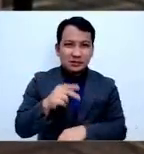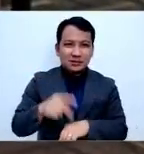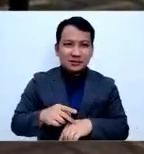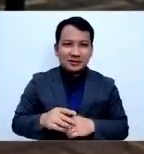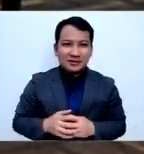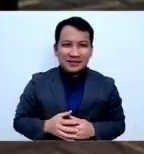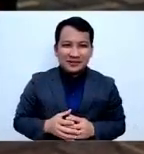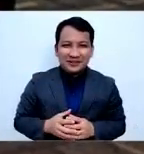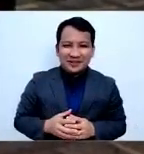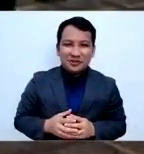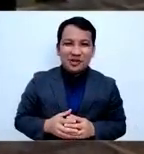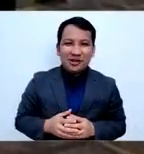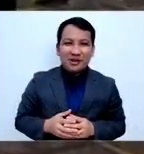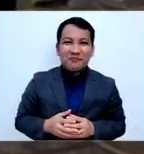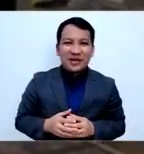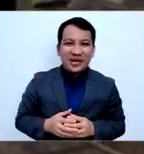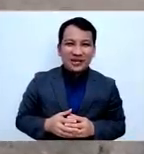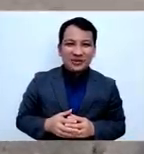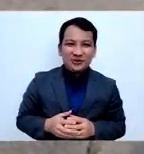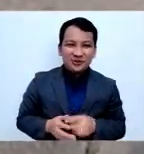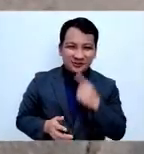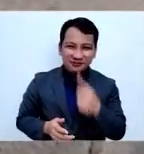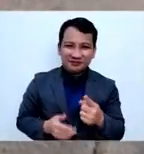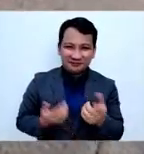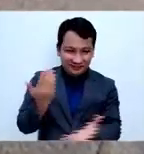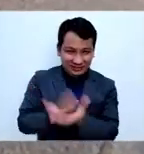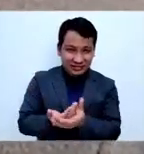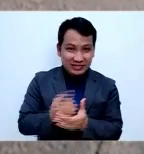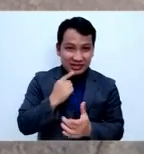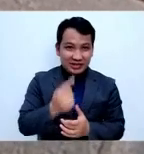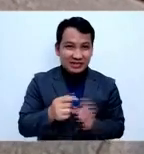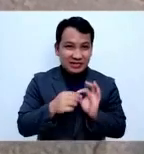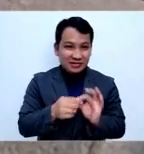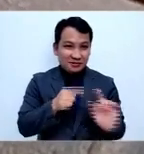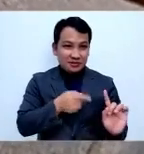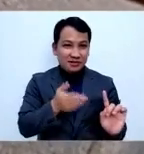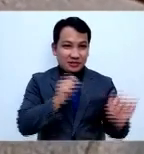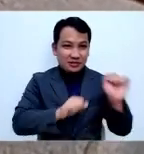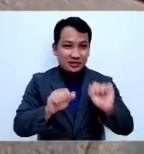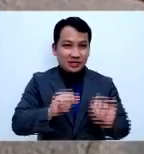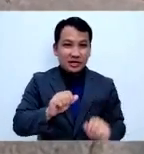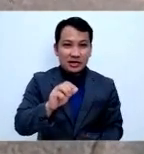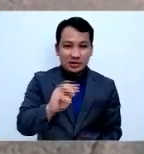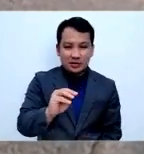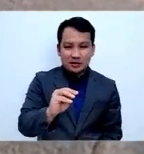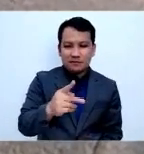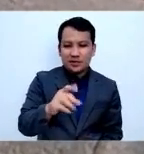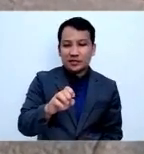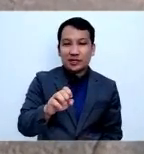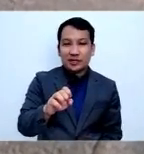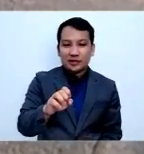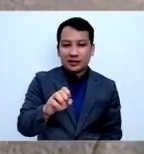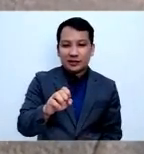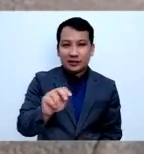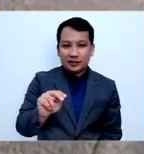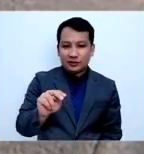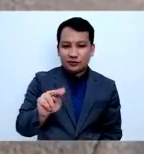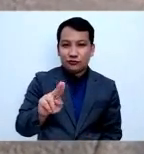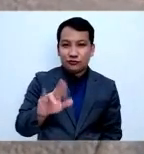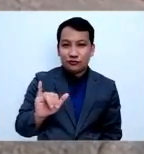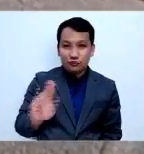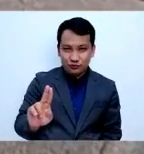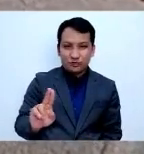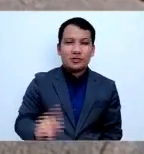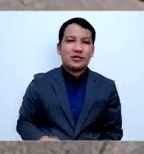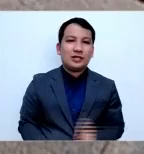Attention, Straw Hat Pirates! Nasa bansa ngayon ang heartthrob superstar na si Mackenyu o si Zoro ng One Piece. At